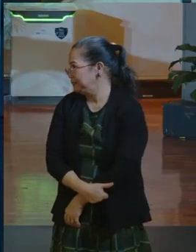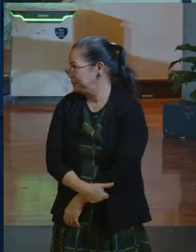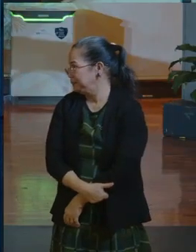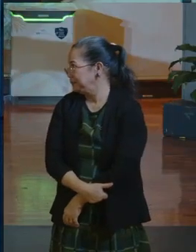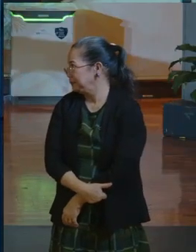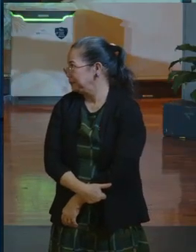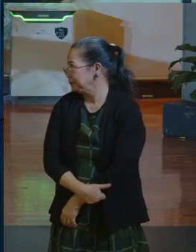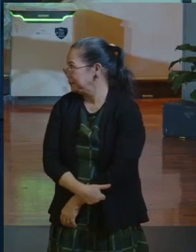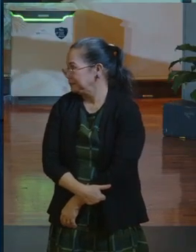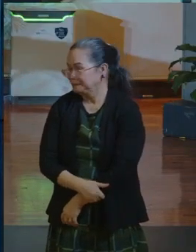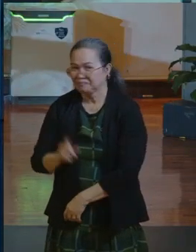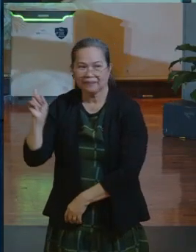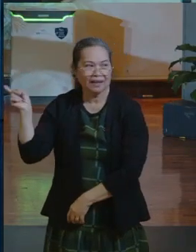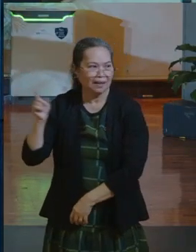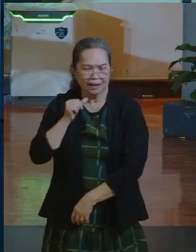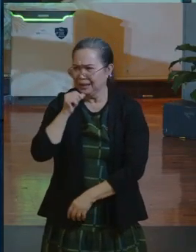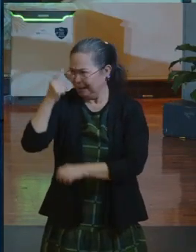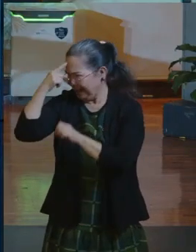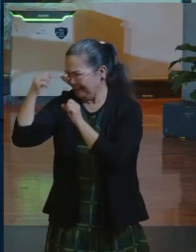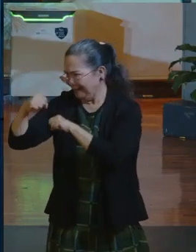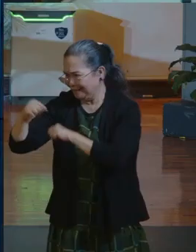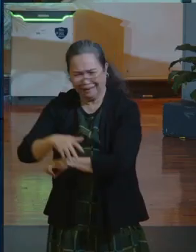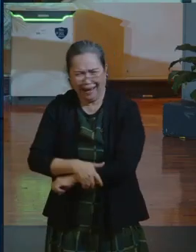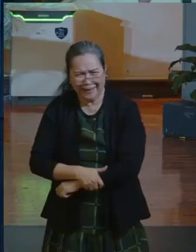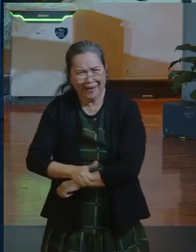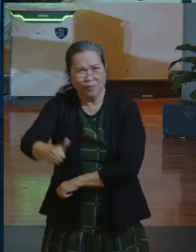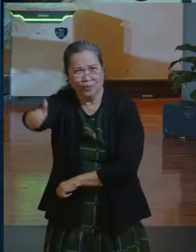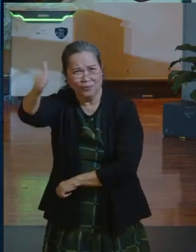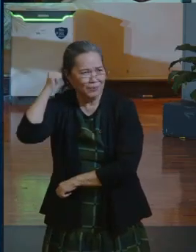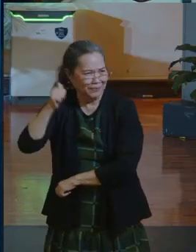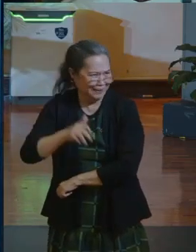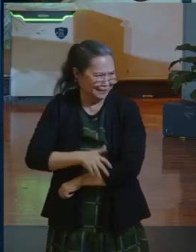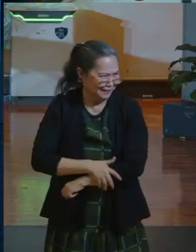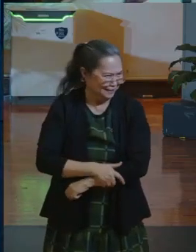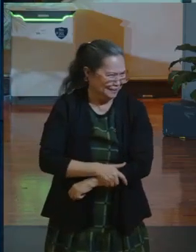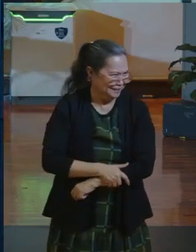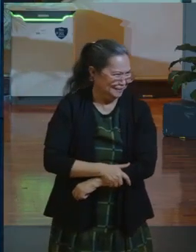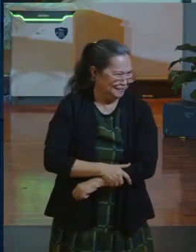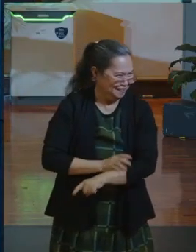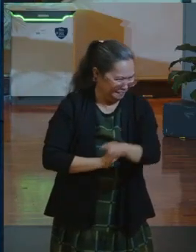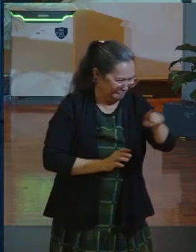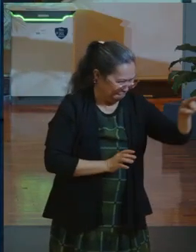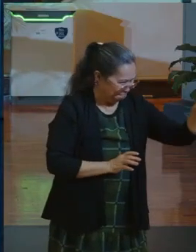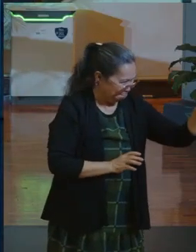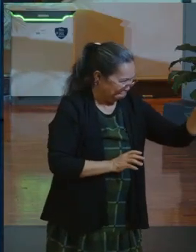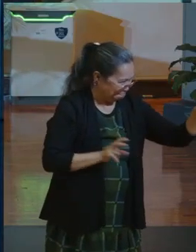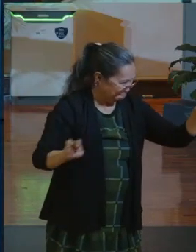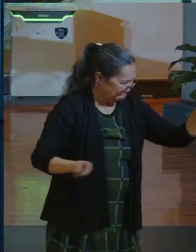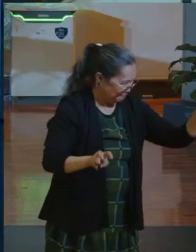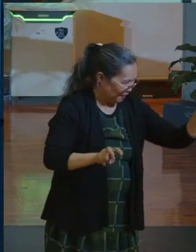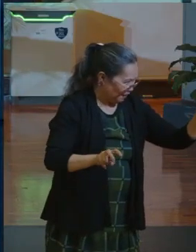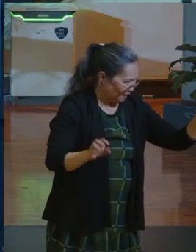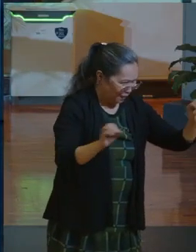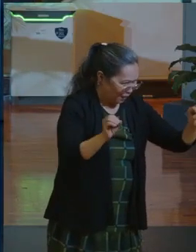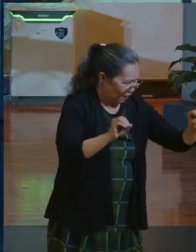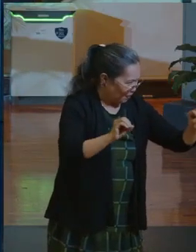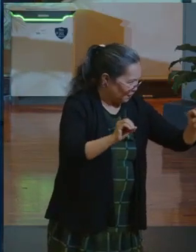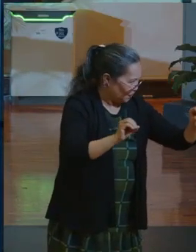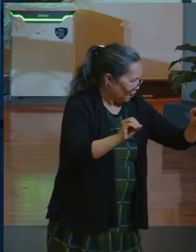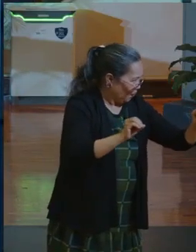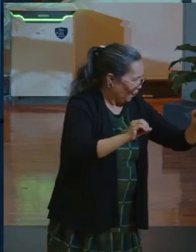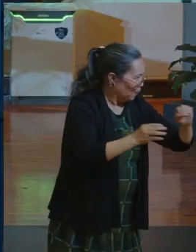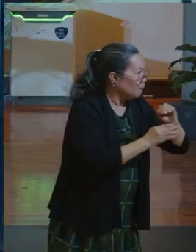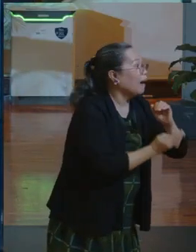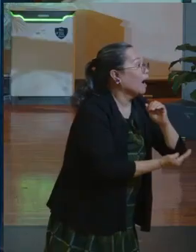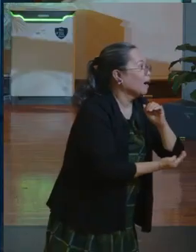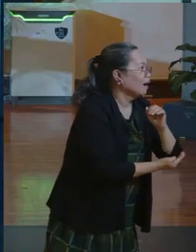Parang hindi nag-agree yung bata niya. Take nothing for your journey. No staff, walang